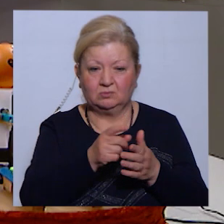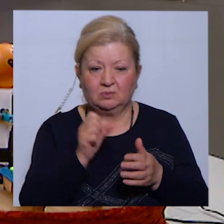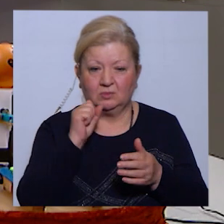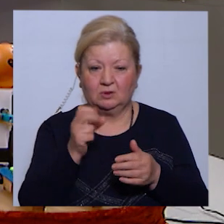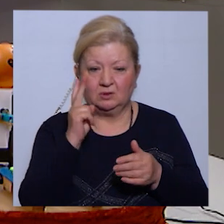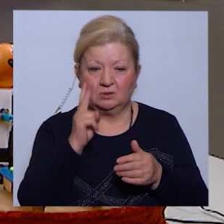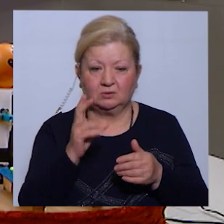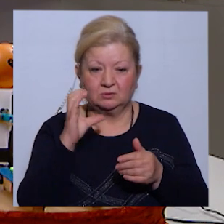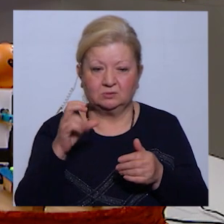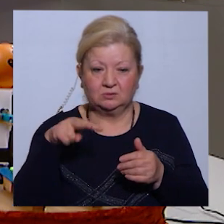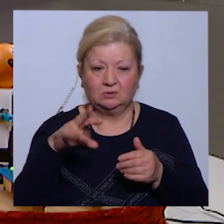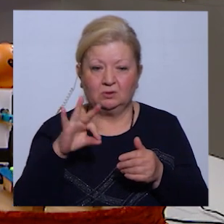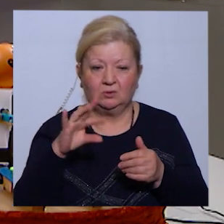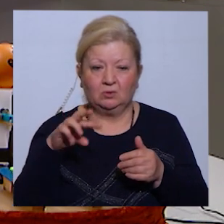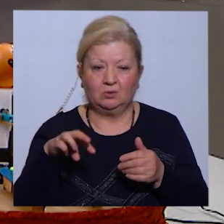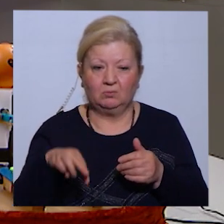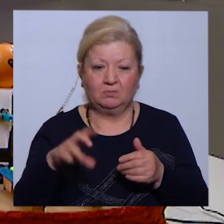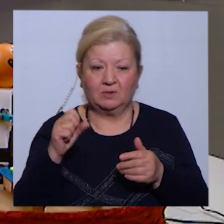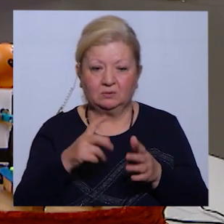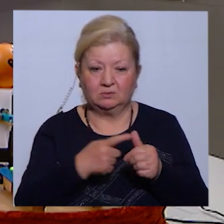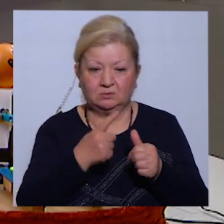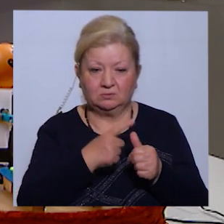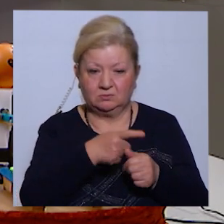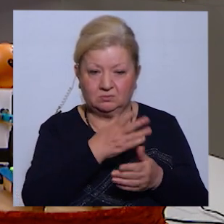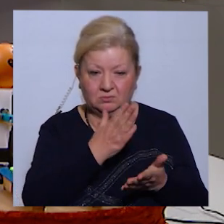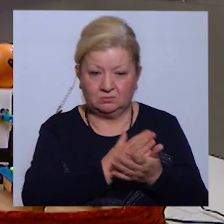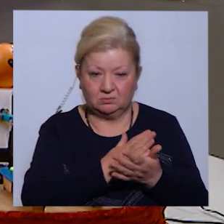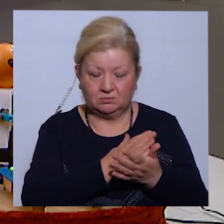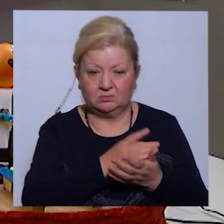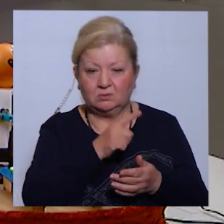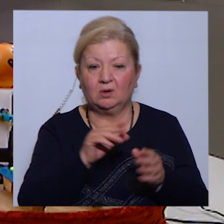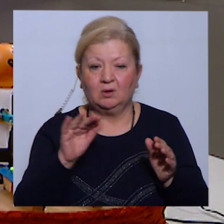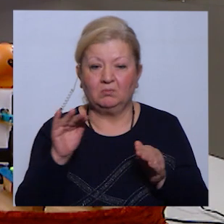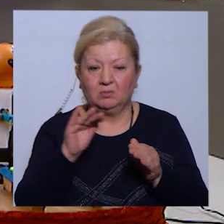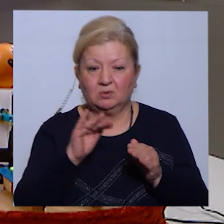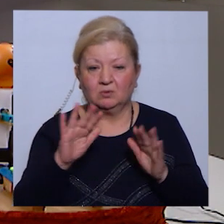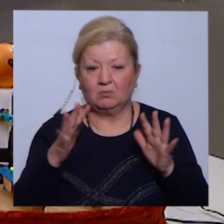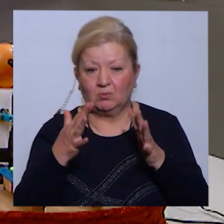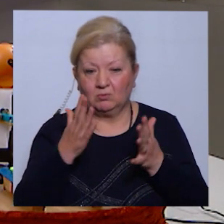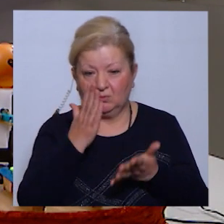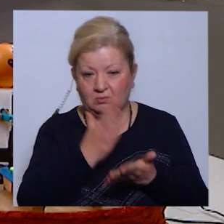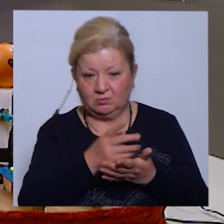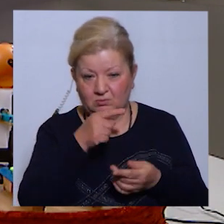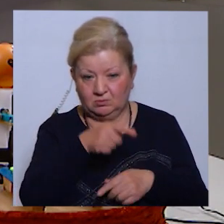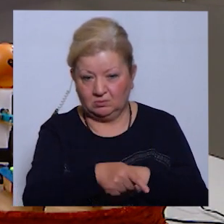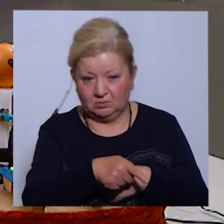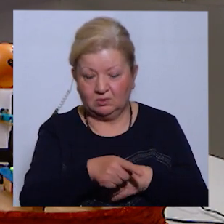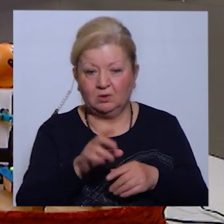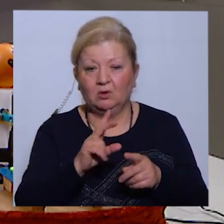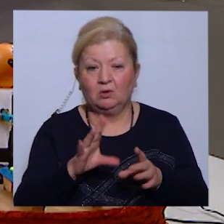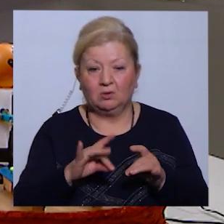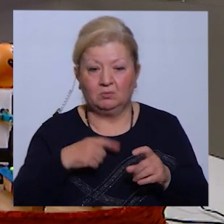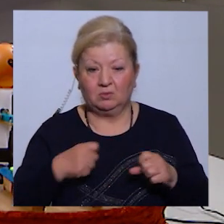მაგრამ შიგნით ის პრინციპია, რაზედაც ჩვენ ფიზიკური მოვლენაა, რომელზეც ჩვენ ვისაუბრეთ. როგორც კი მე ვცდილობ